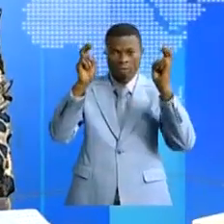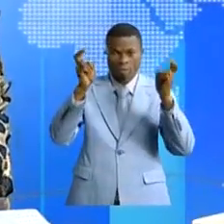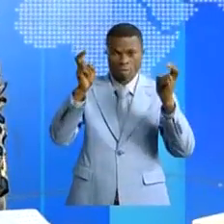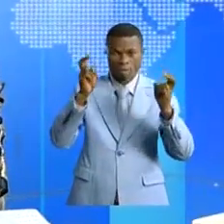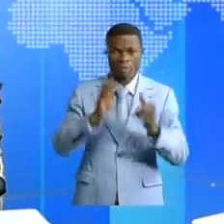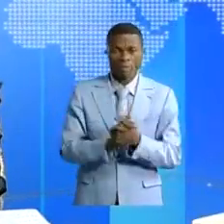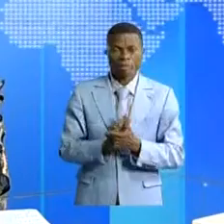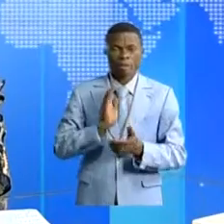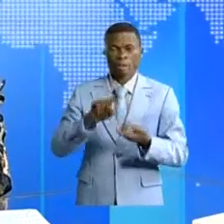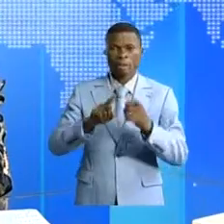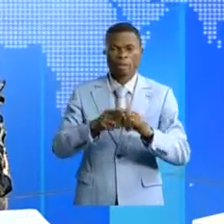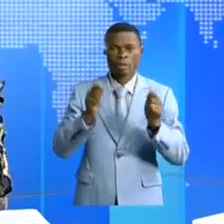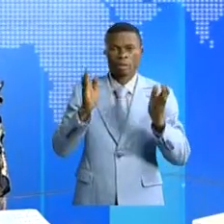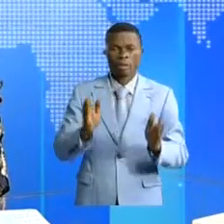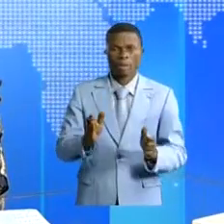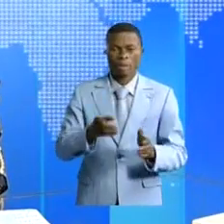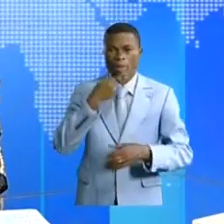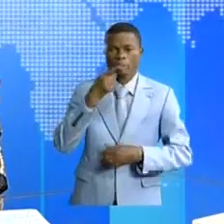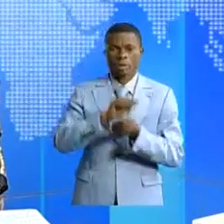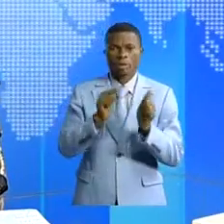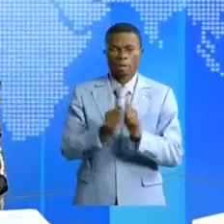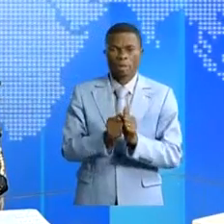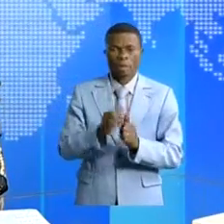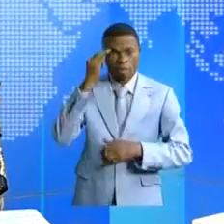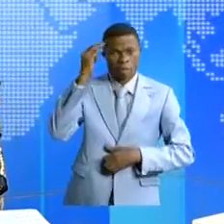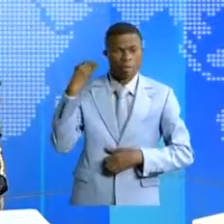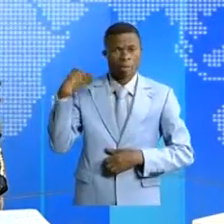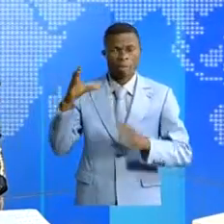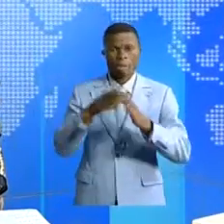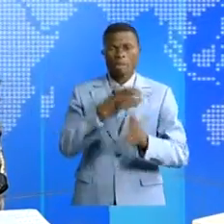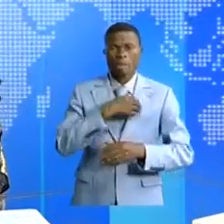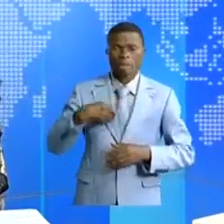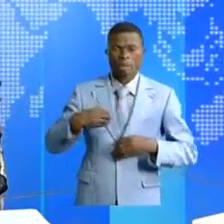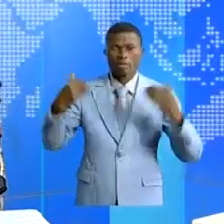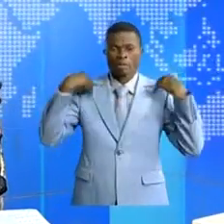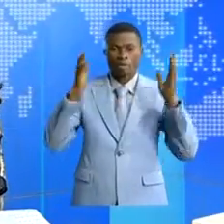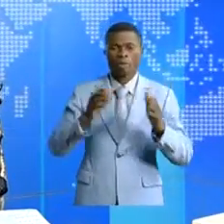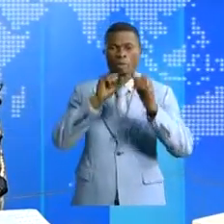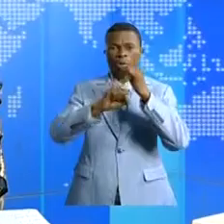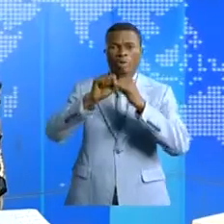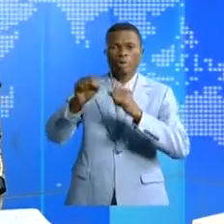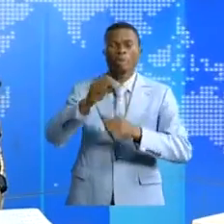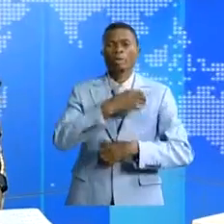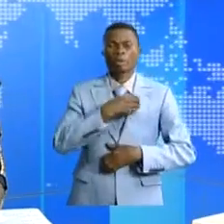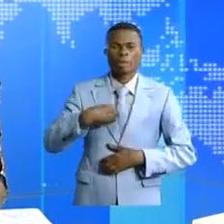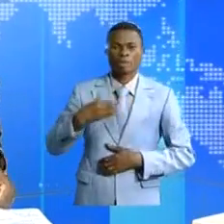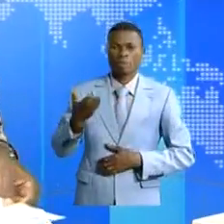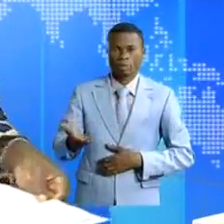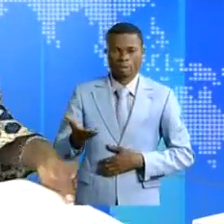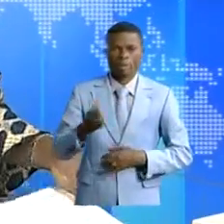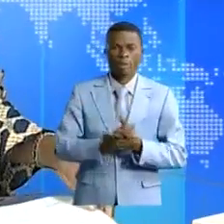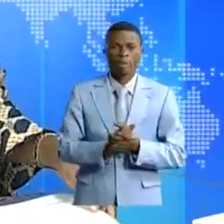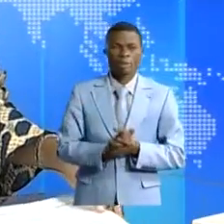notre consoeur qui nous parle de la ministre d'État avec les femmes leaders pour la promotion des